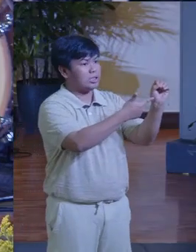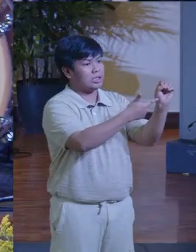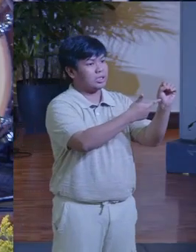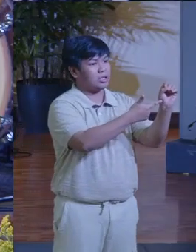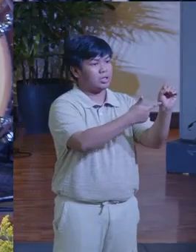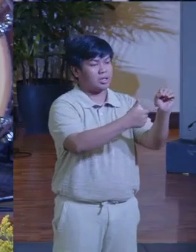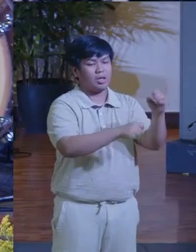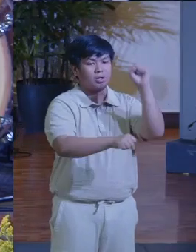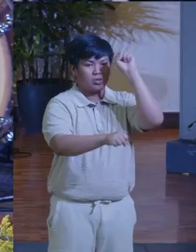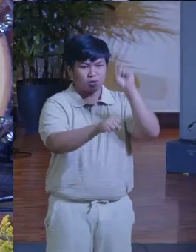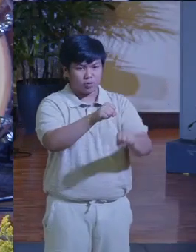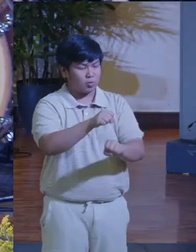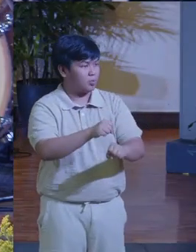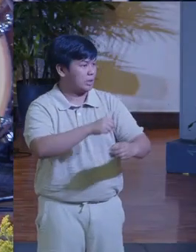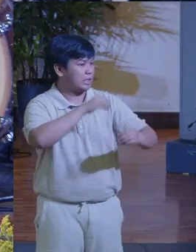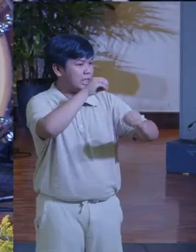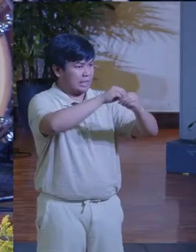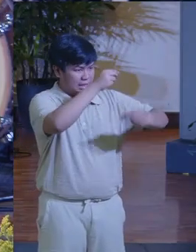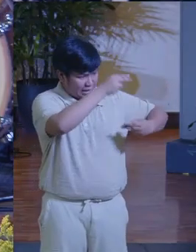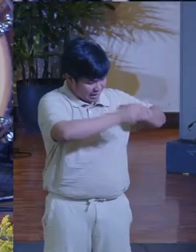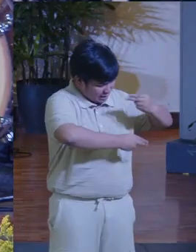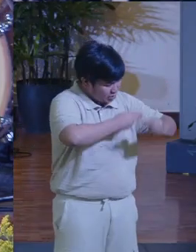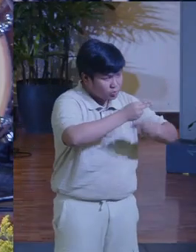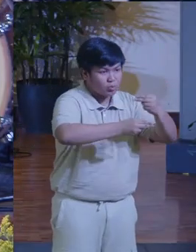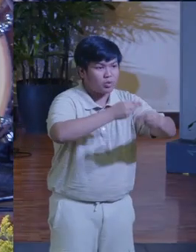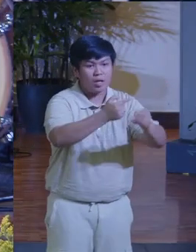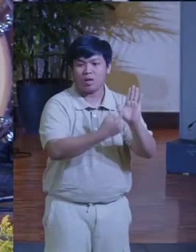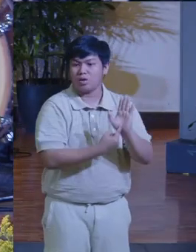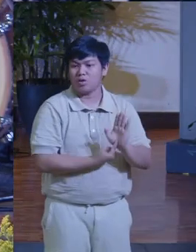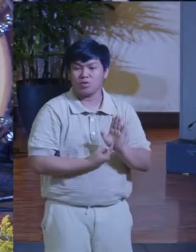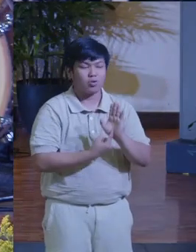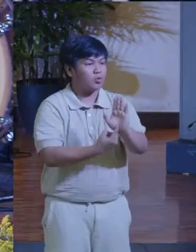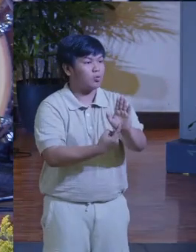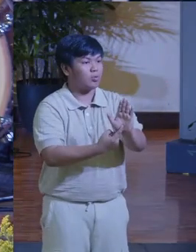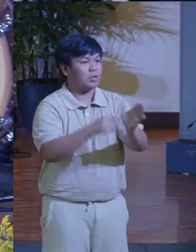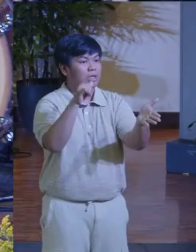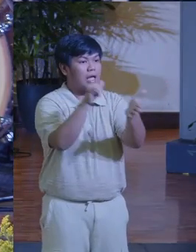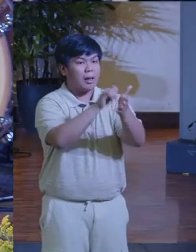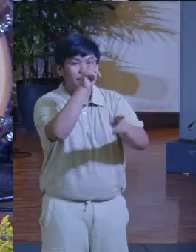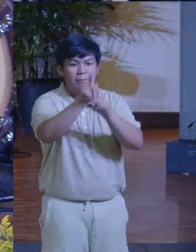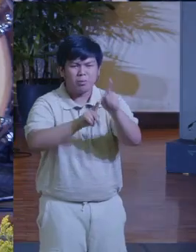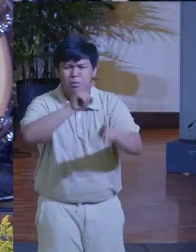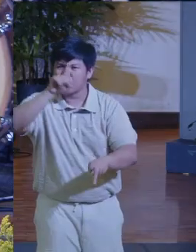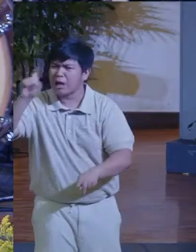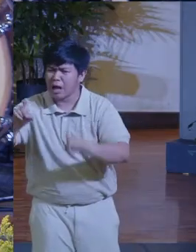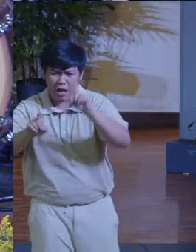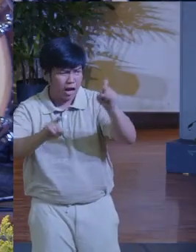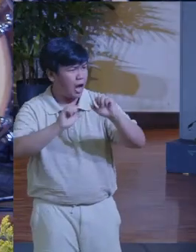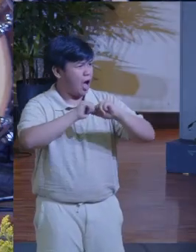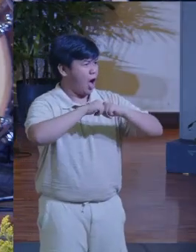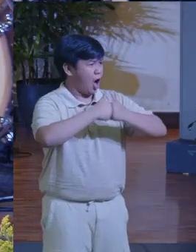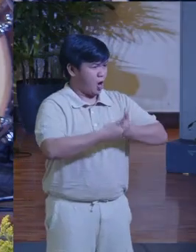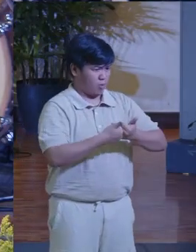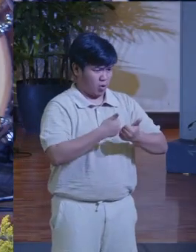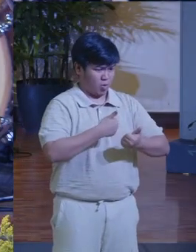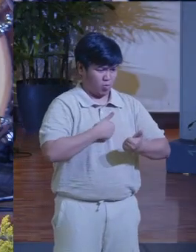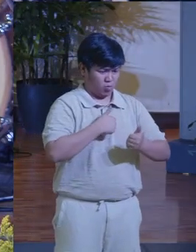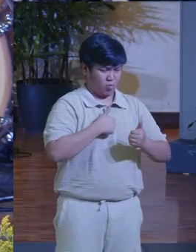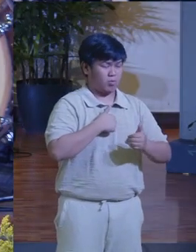sa umpisa pa lang ng kasaysayan, ito na ang katanungan ng tao. Paano ba maging